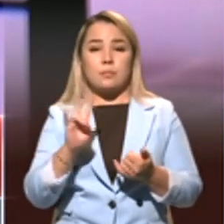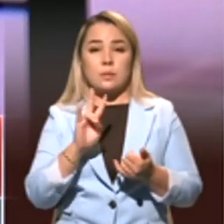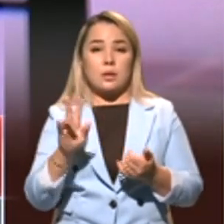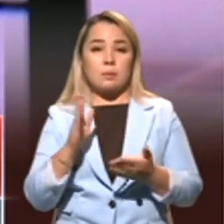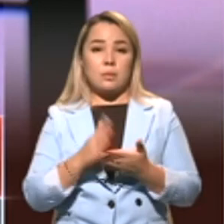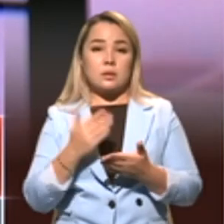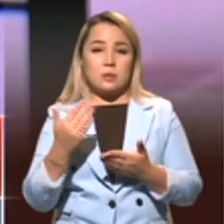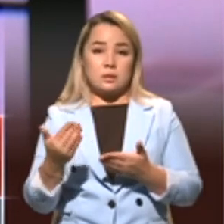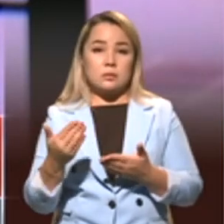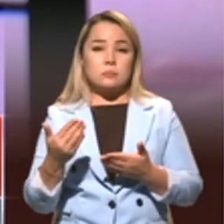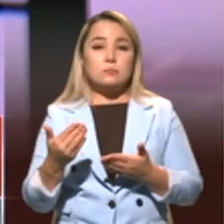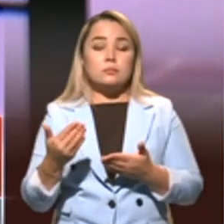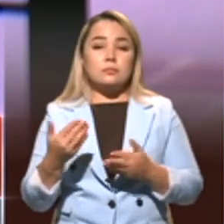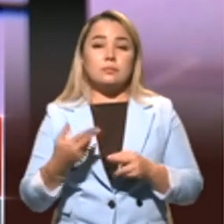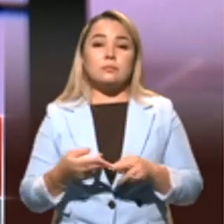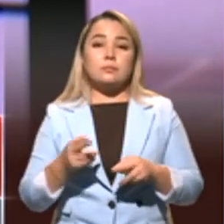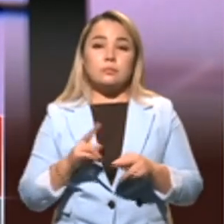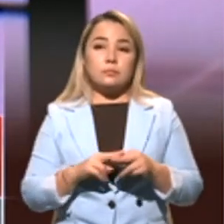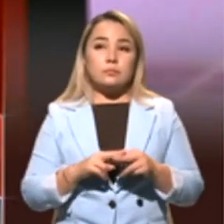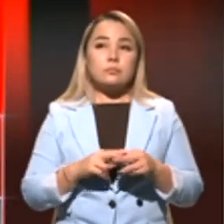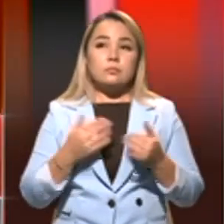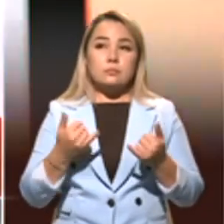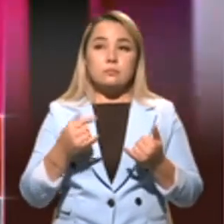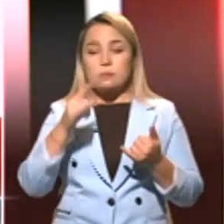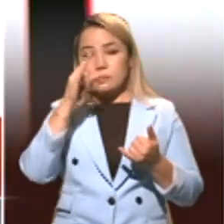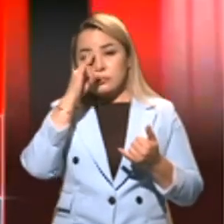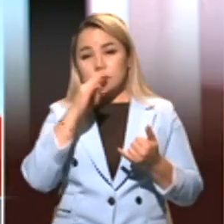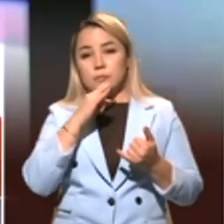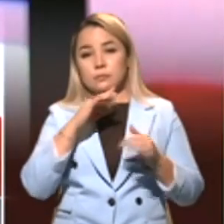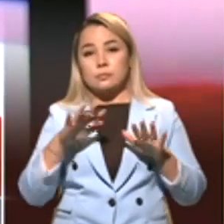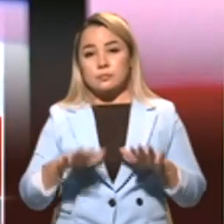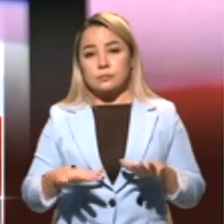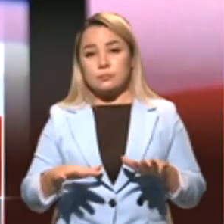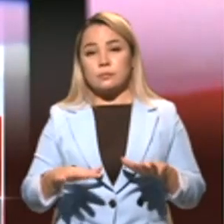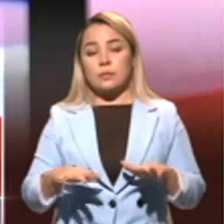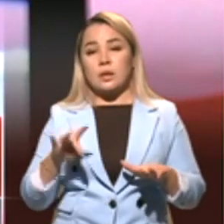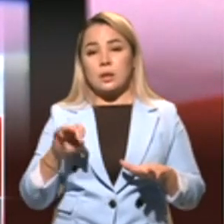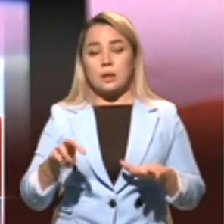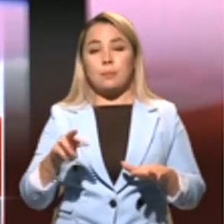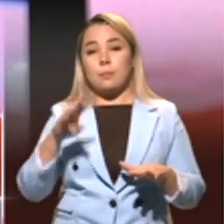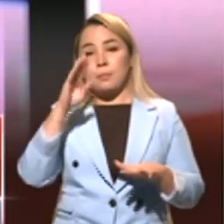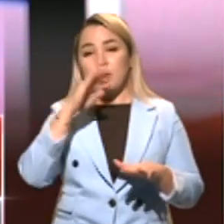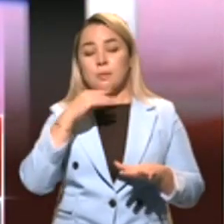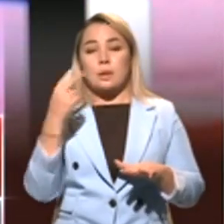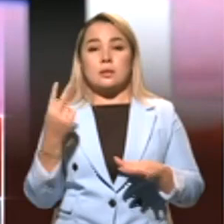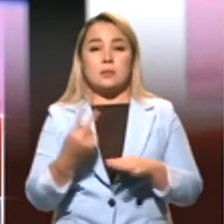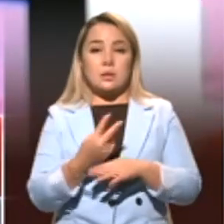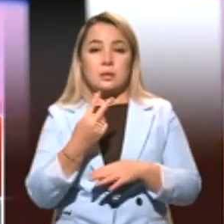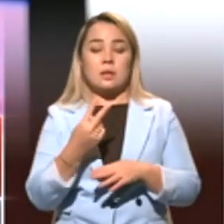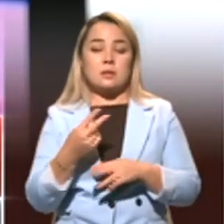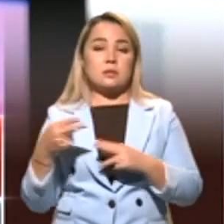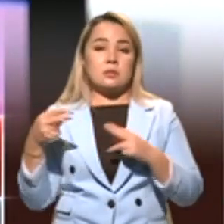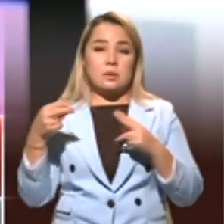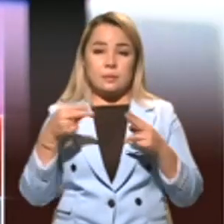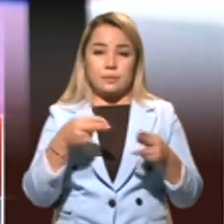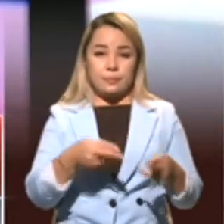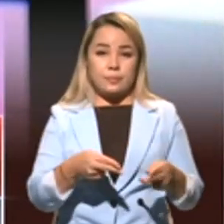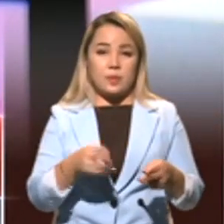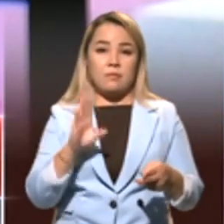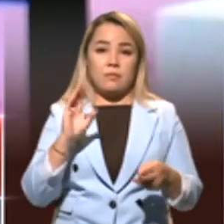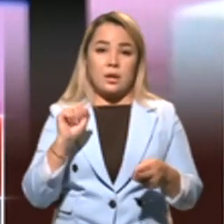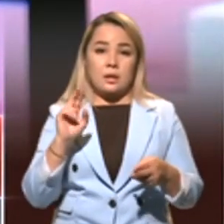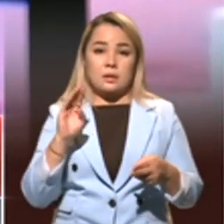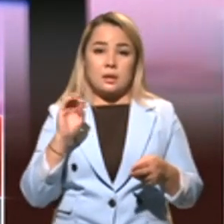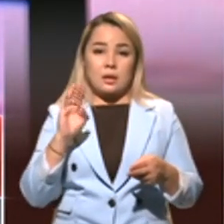бар. Сондықтан да дәл Қазақстанға Рим папасының екінші мәрте сол